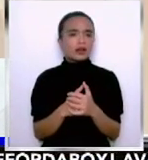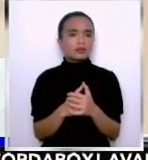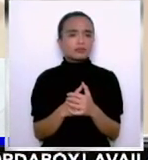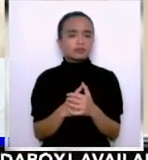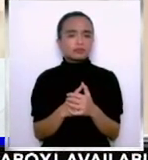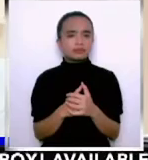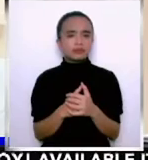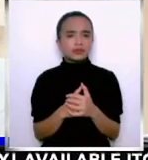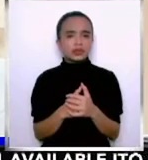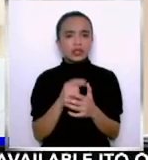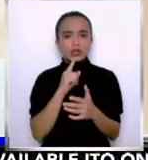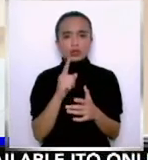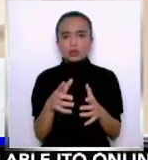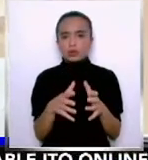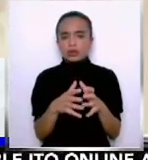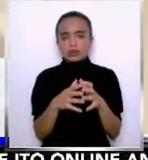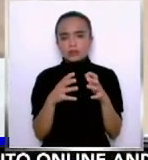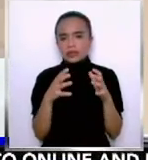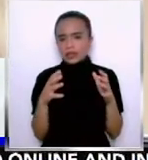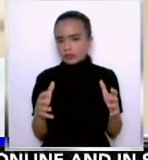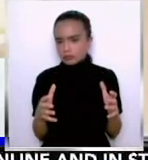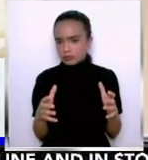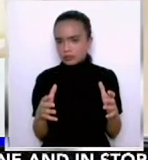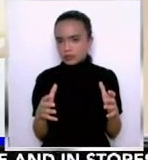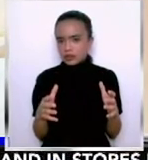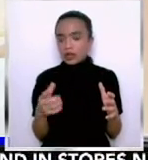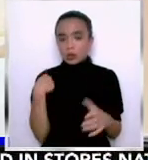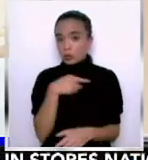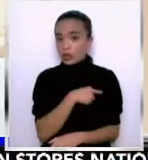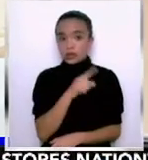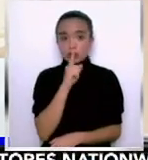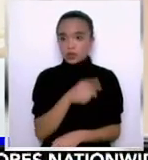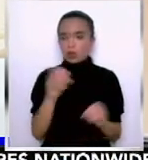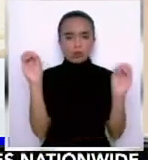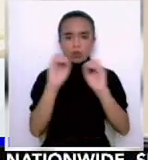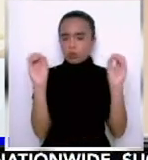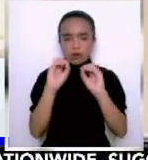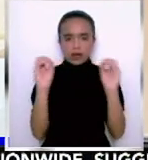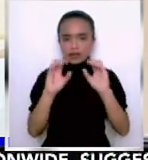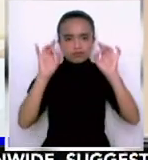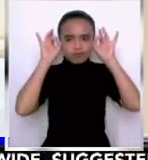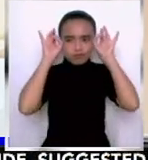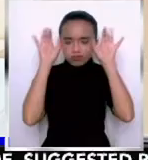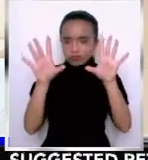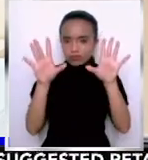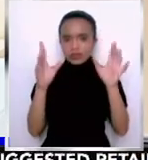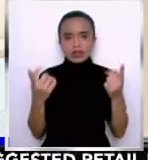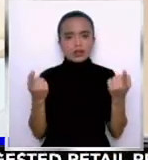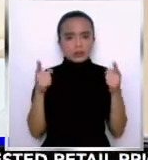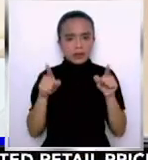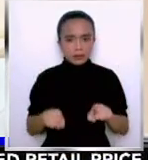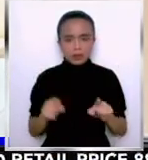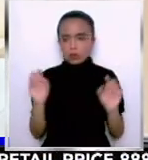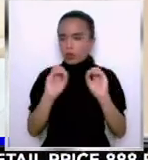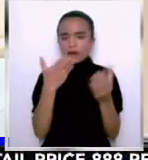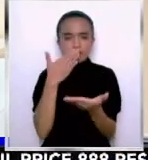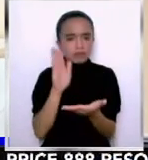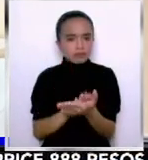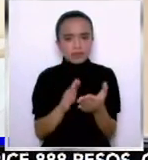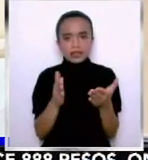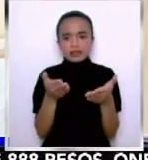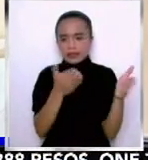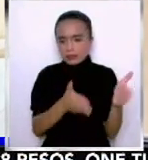napaka laki ng preparation natin dyan. We'll make sure na walang threat groups at walang mga masasamang plano na magaganap sa araw